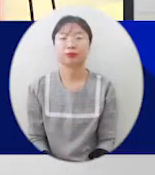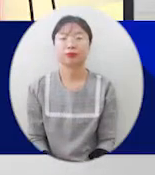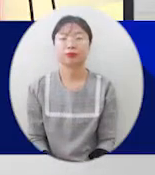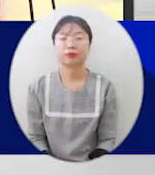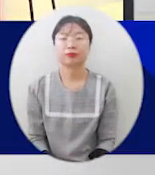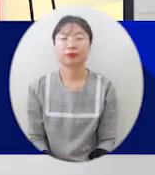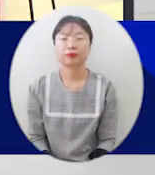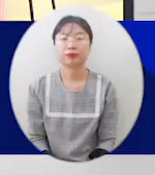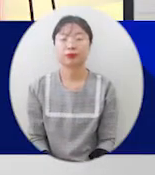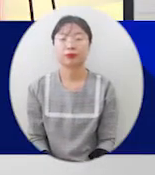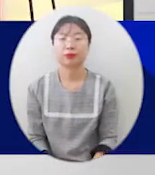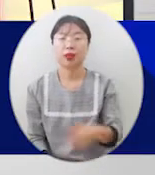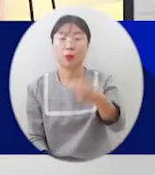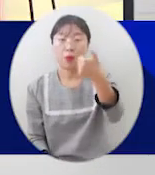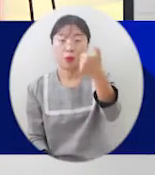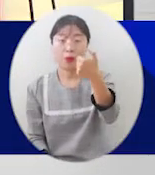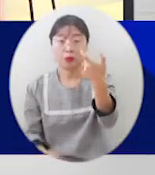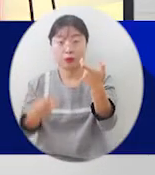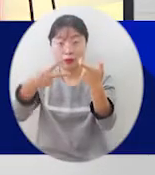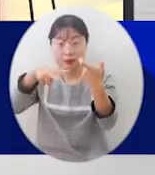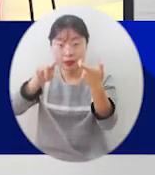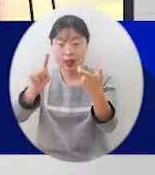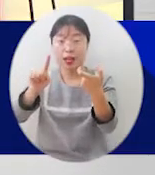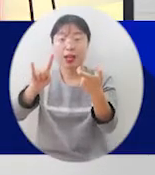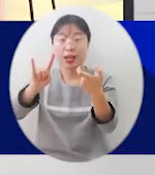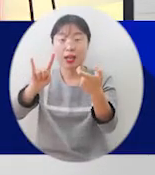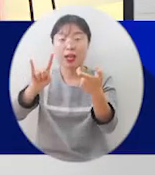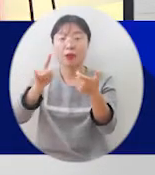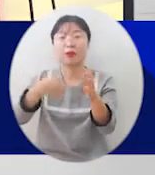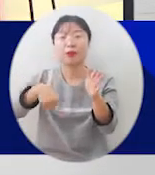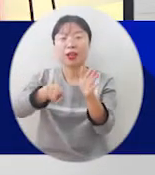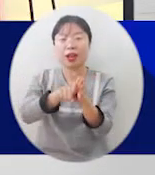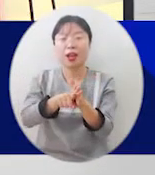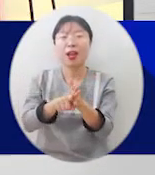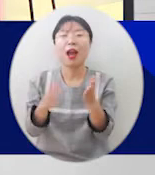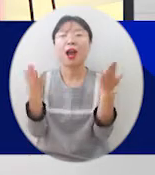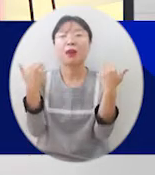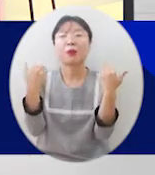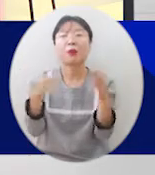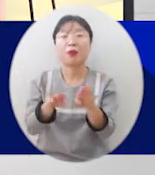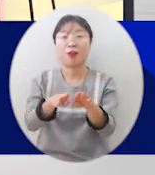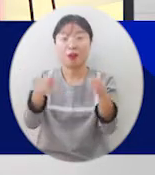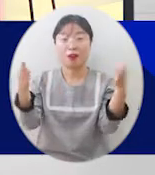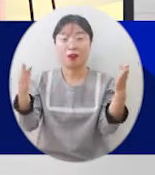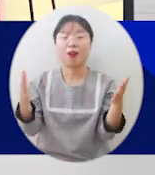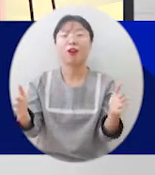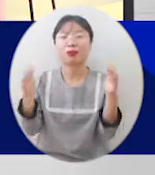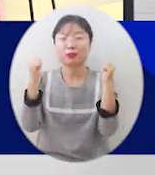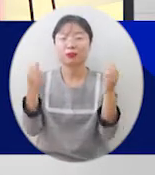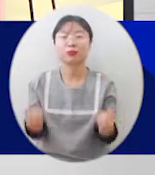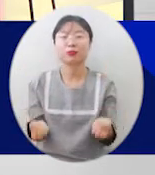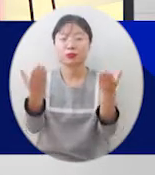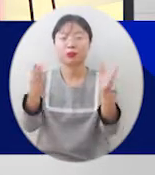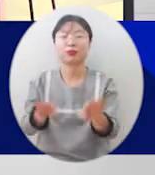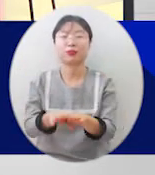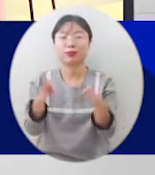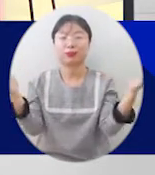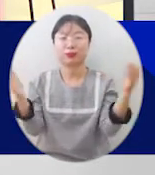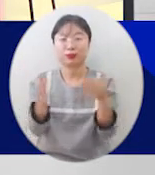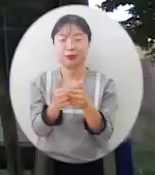인생 2막을 준비하는 5060 세대를 위해서 진행됐던 미풍당당 신중년학교의 수료식이 열렸습니다.